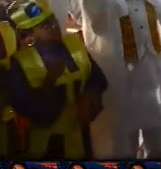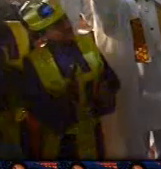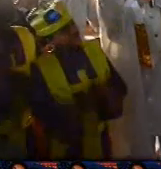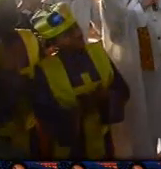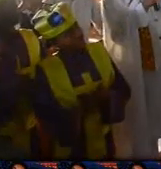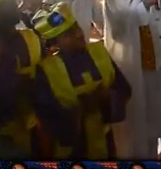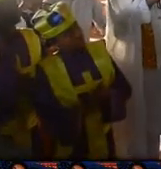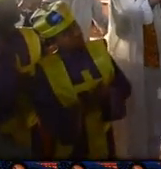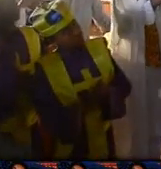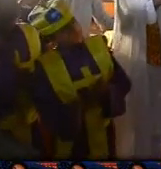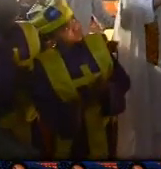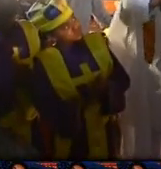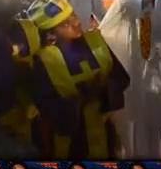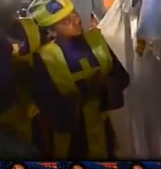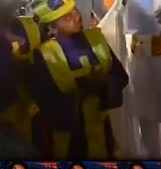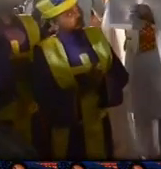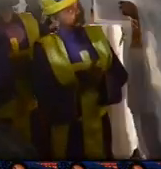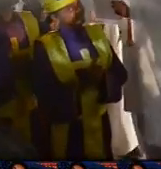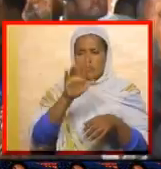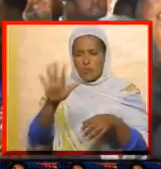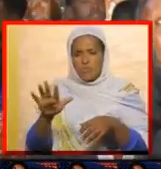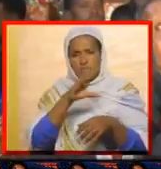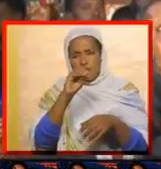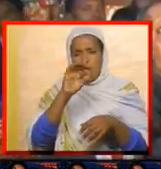ዓመቱ የምስረታ በዓል ወቅት ርክክቡ ተፈጽሟል።